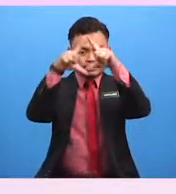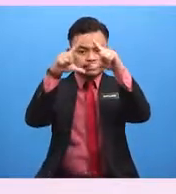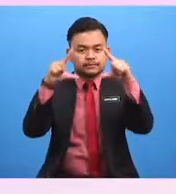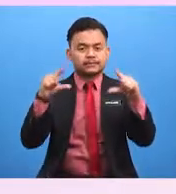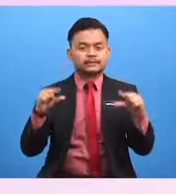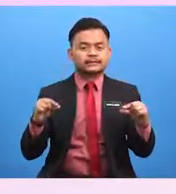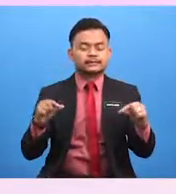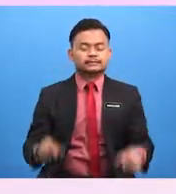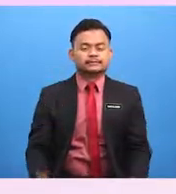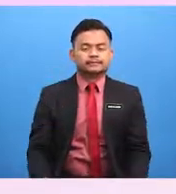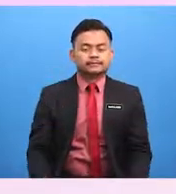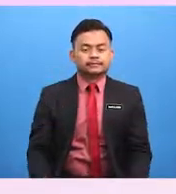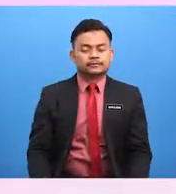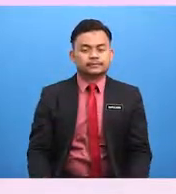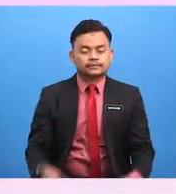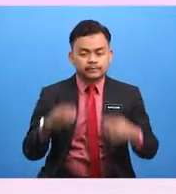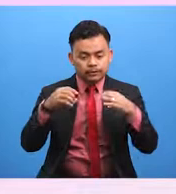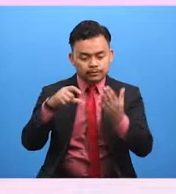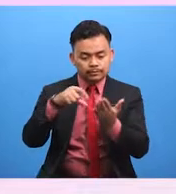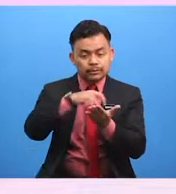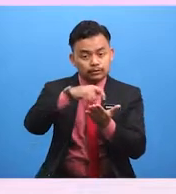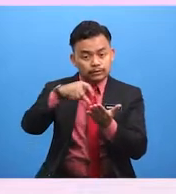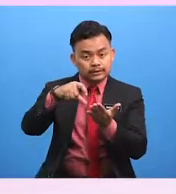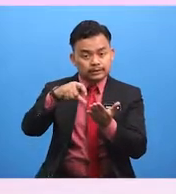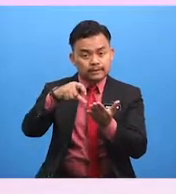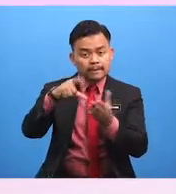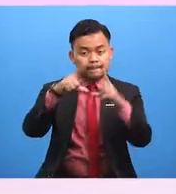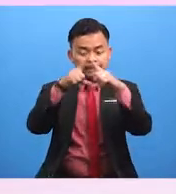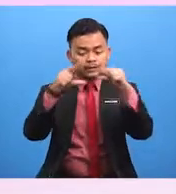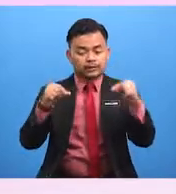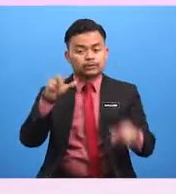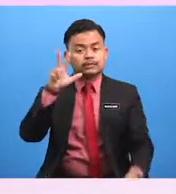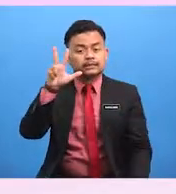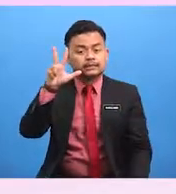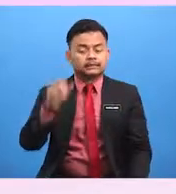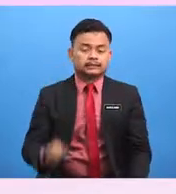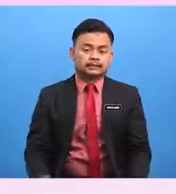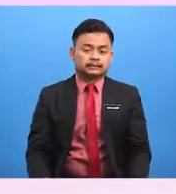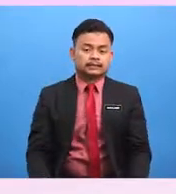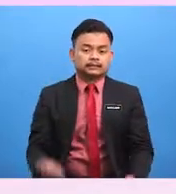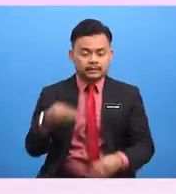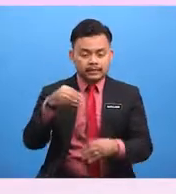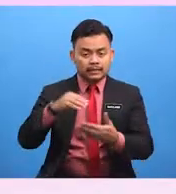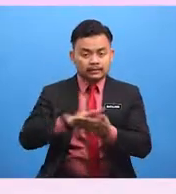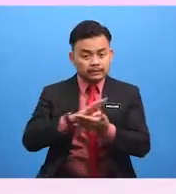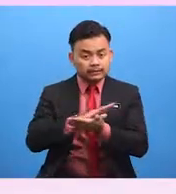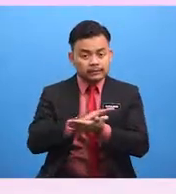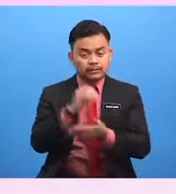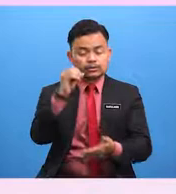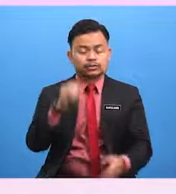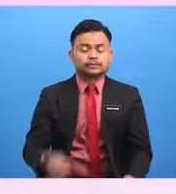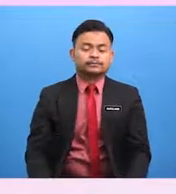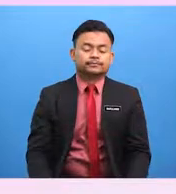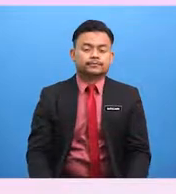Cuba murid-murid lakarkan bentuk segitiga di atas kertas kosong. Saya